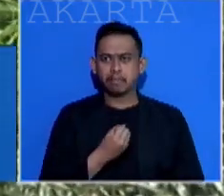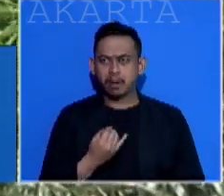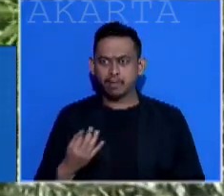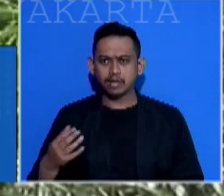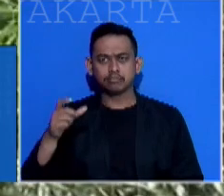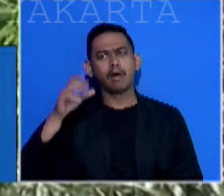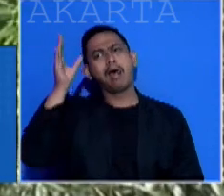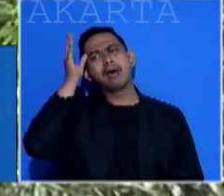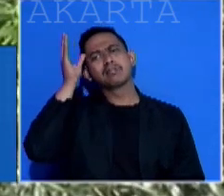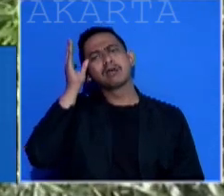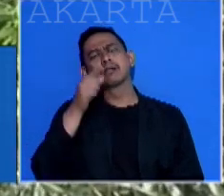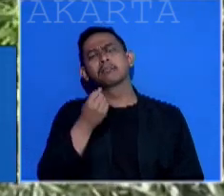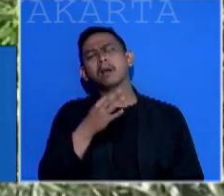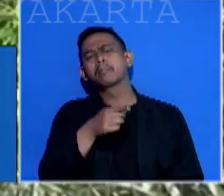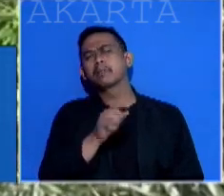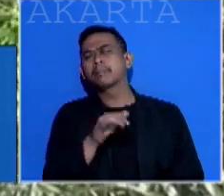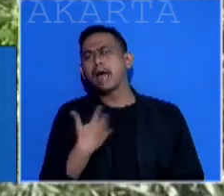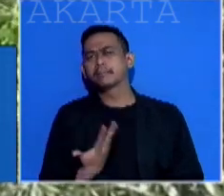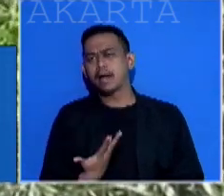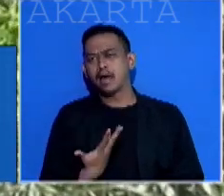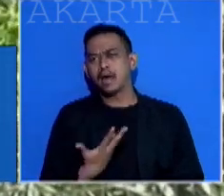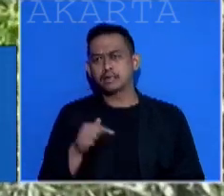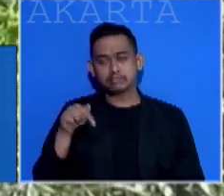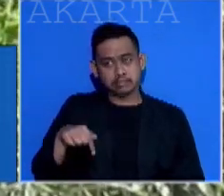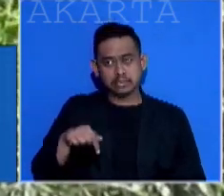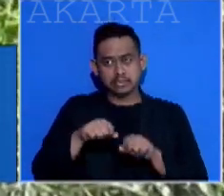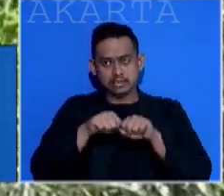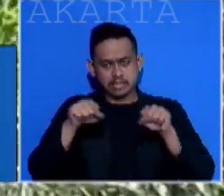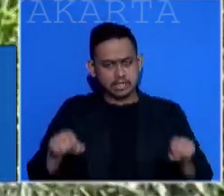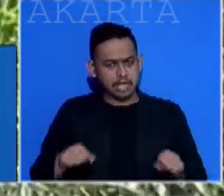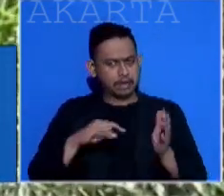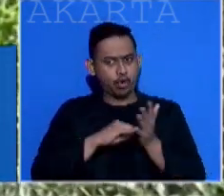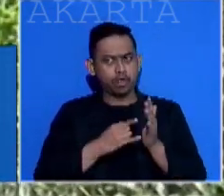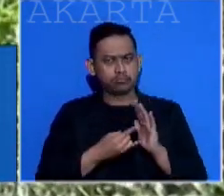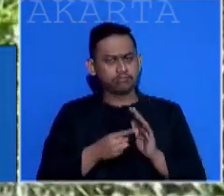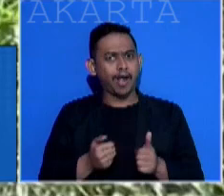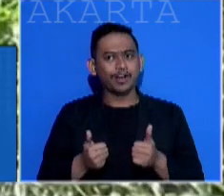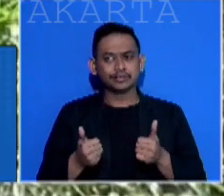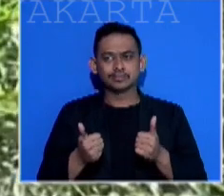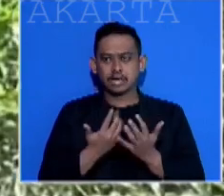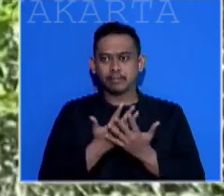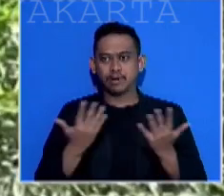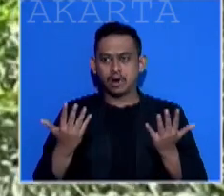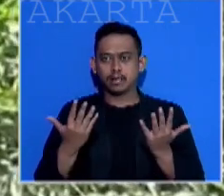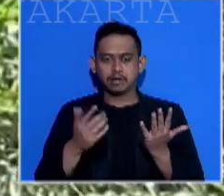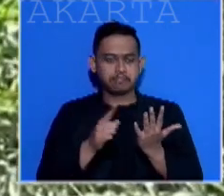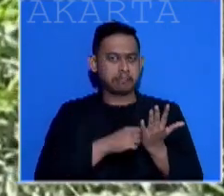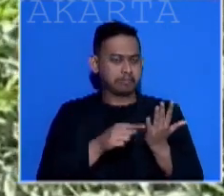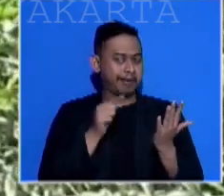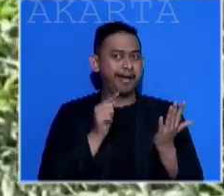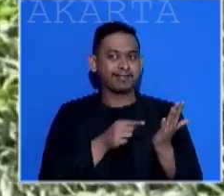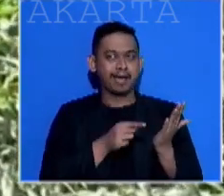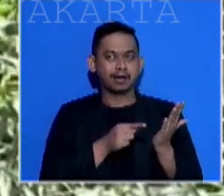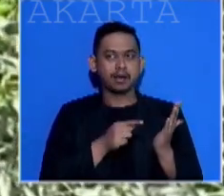tahu ya Karena sekarang kan teknologi canggih jadi warga sudah pada punya HP tadi malam sudah dishare di grup